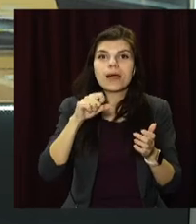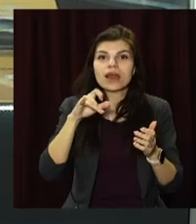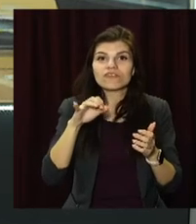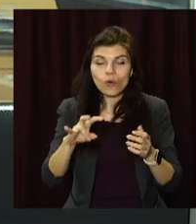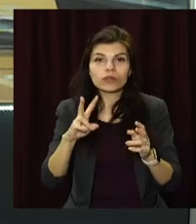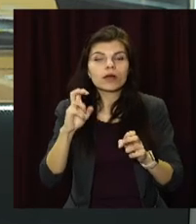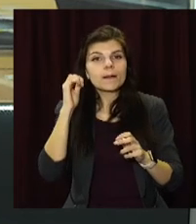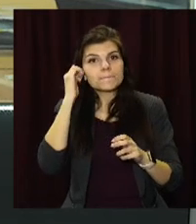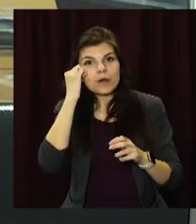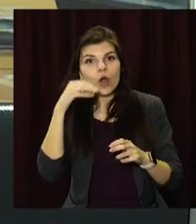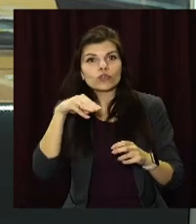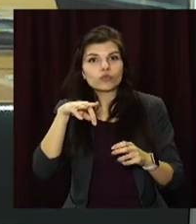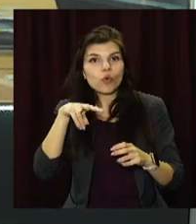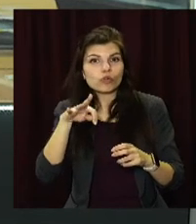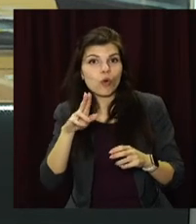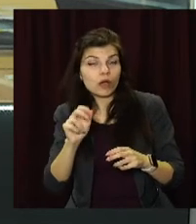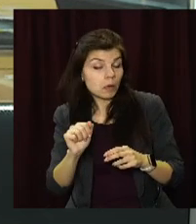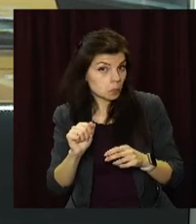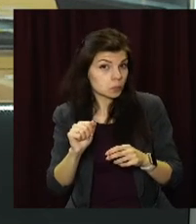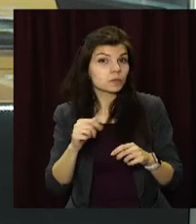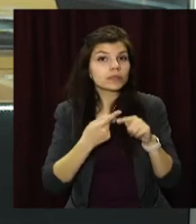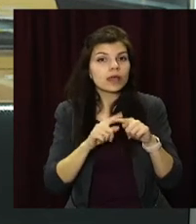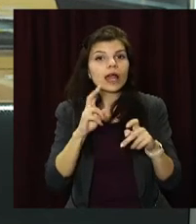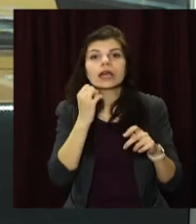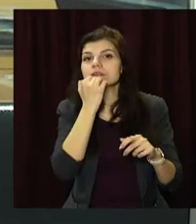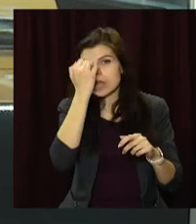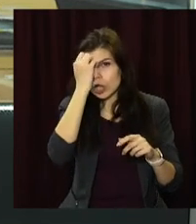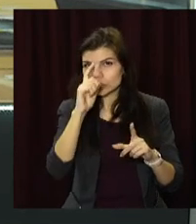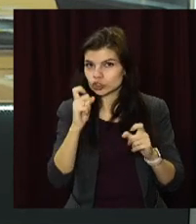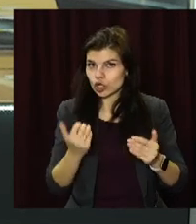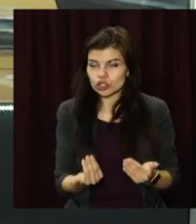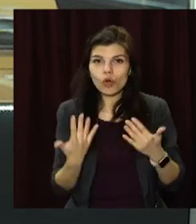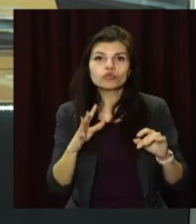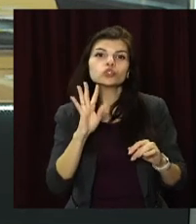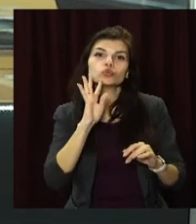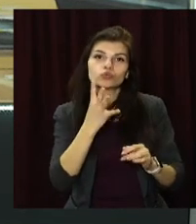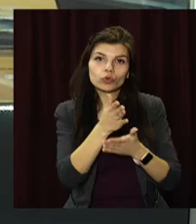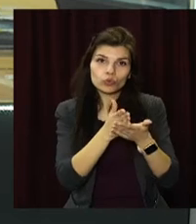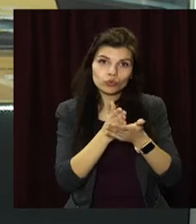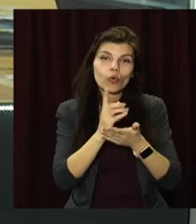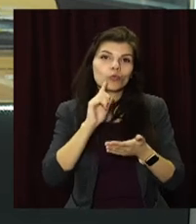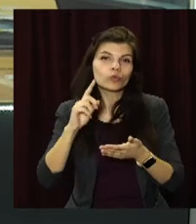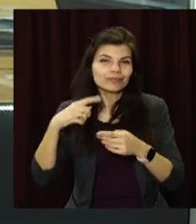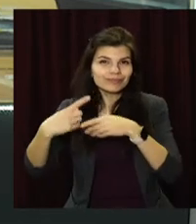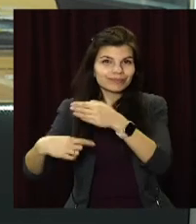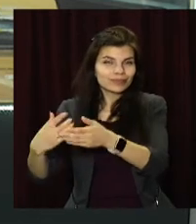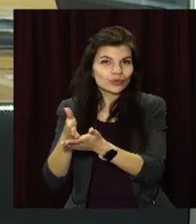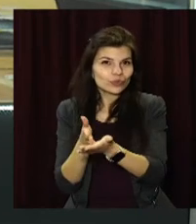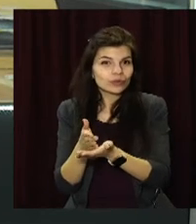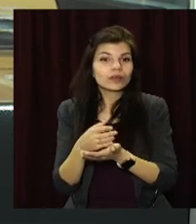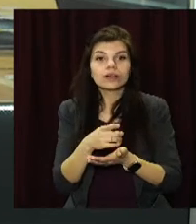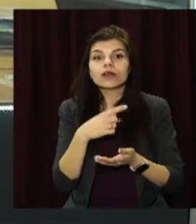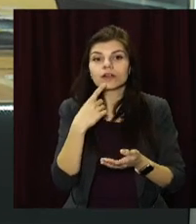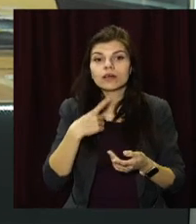«Толока пам'яті». Це частина великого проєкту «Дякуємо за життя», що вже 4 роки реалізує команда голови обласного